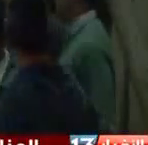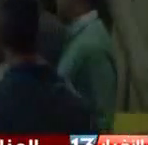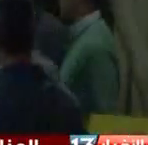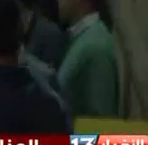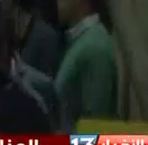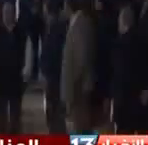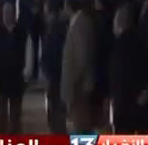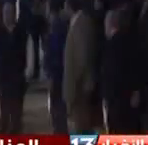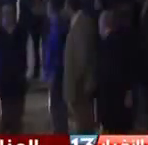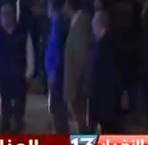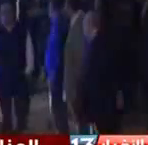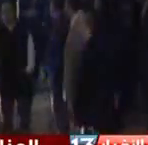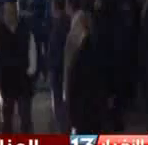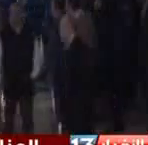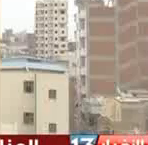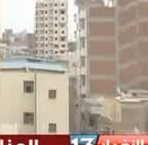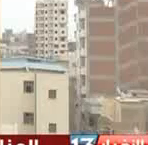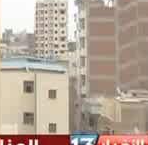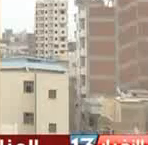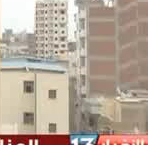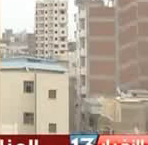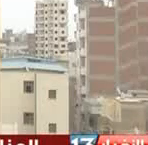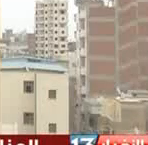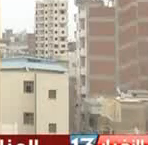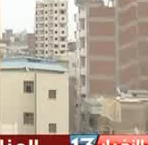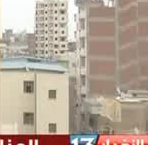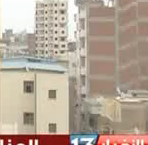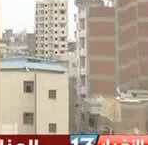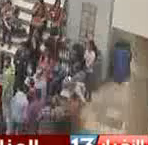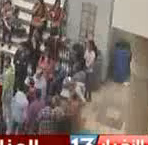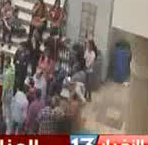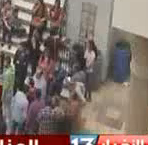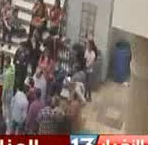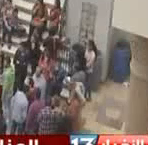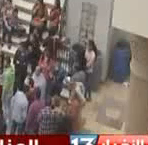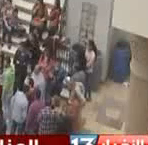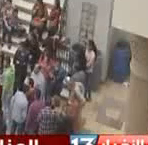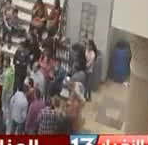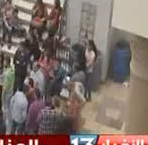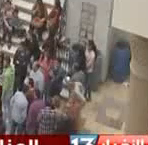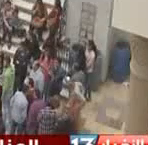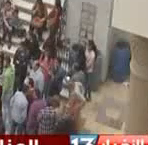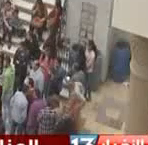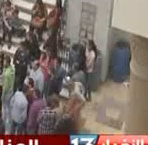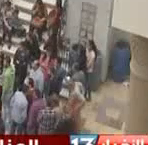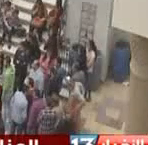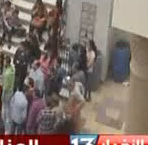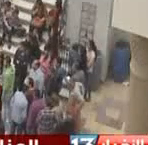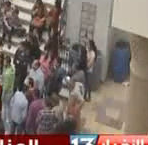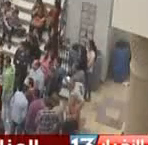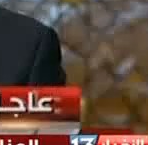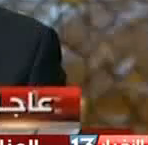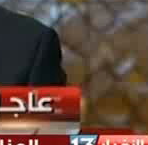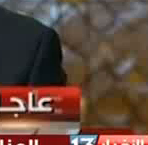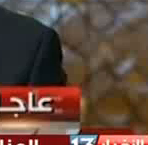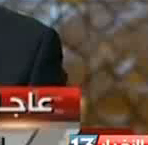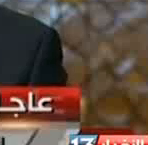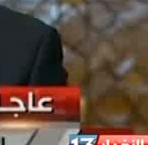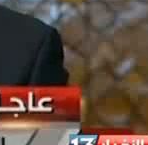مصر تشيع جثامين ضحايا تفجيري طنطا والإسكندرية، ومجلس الوزراء يعلن حالة الطوارئ في البلاد